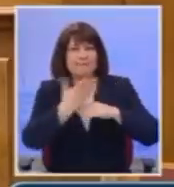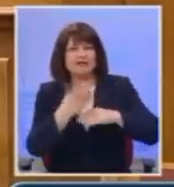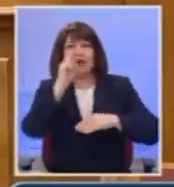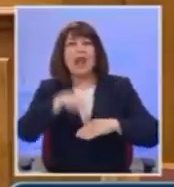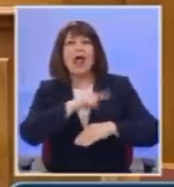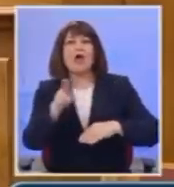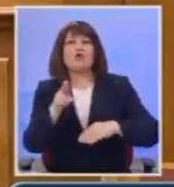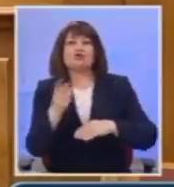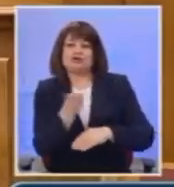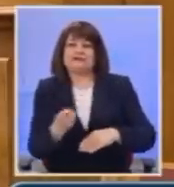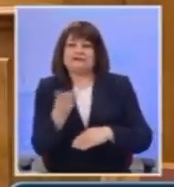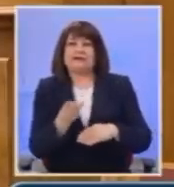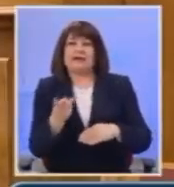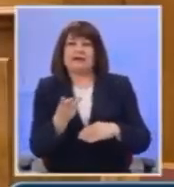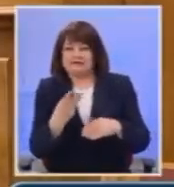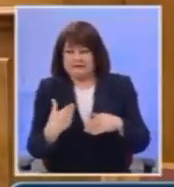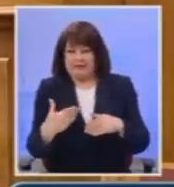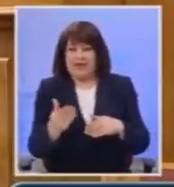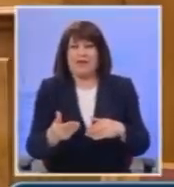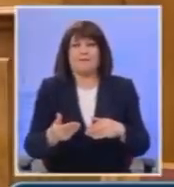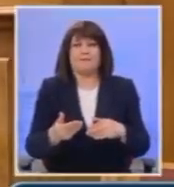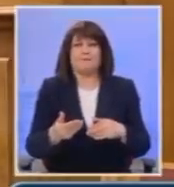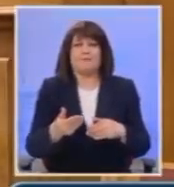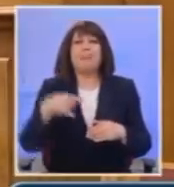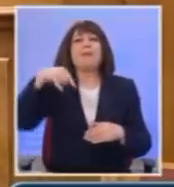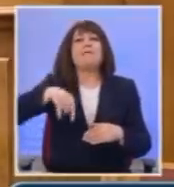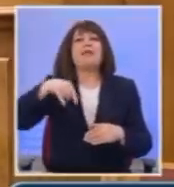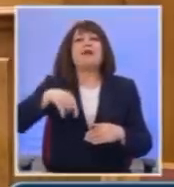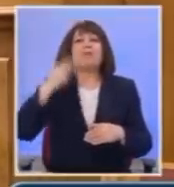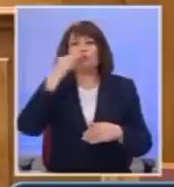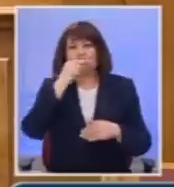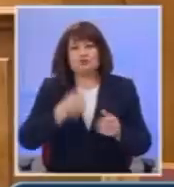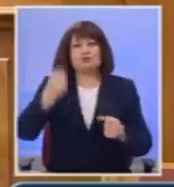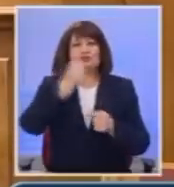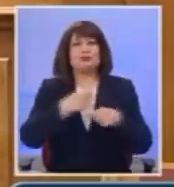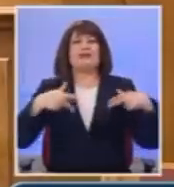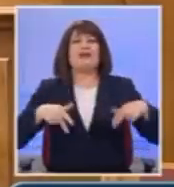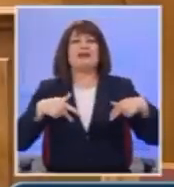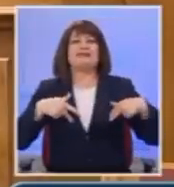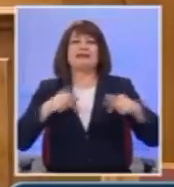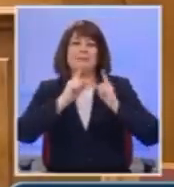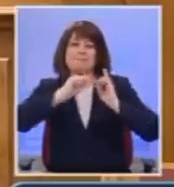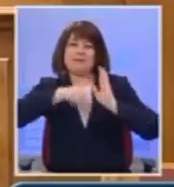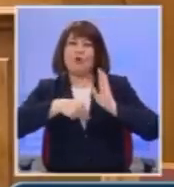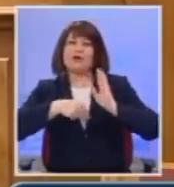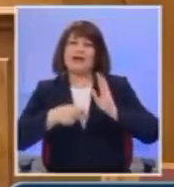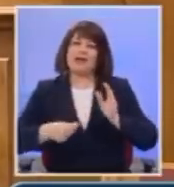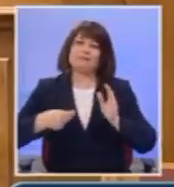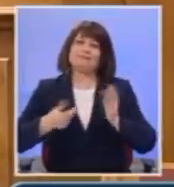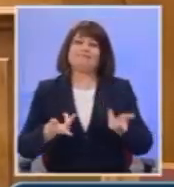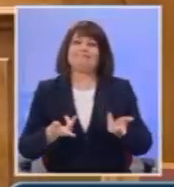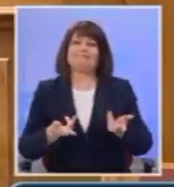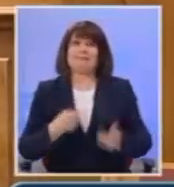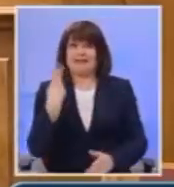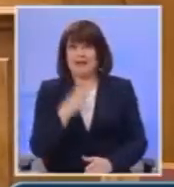Συναγερμός. Λίγο πριν δημιουργήσουν την κυβέρνηση Παπαδήμου για να στηριχθούν τα μνημόνια. Δεν αντανακλούσε λοιπόν αυτός ο αριθμός